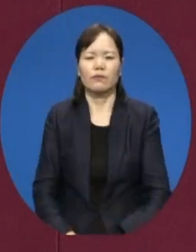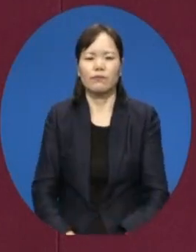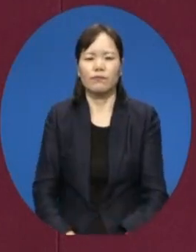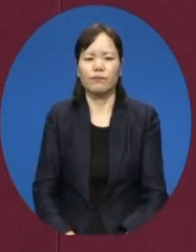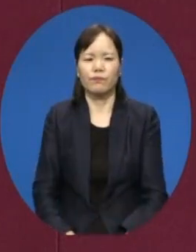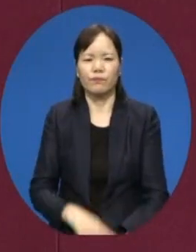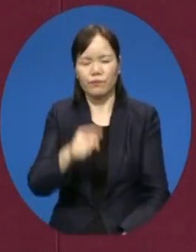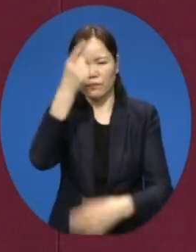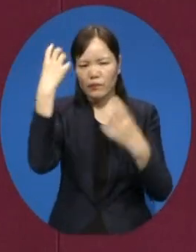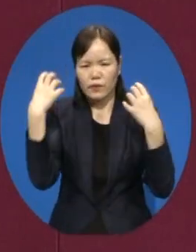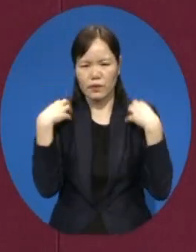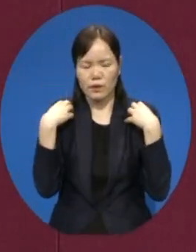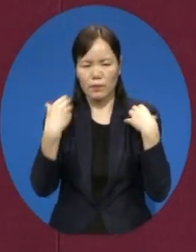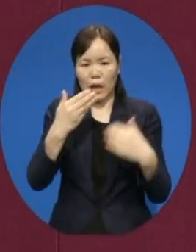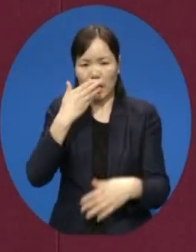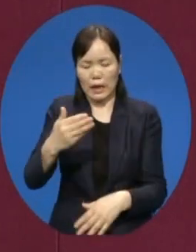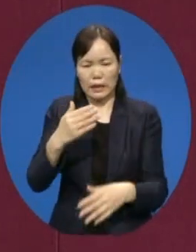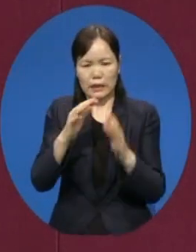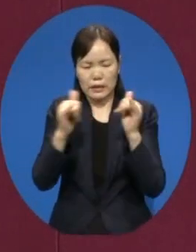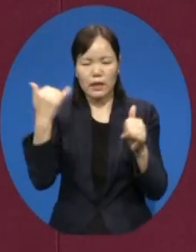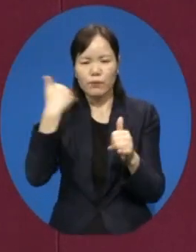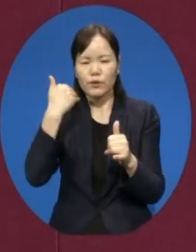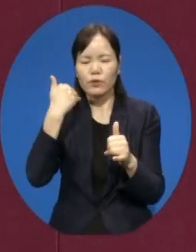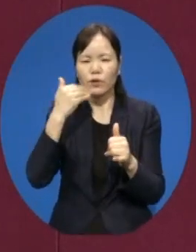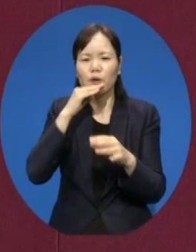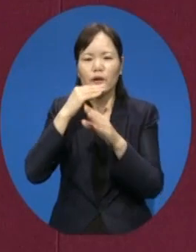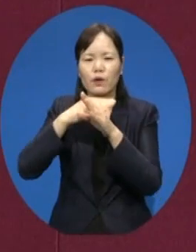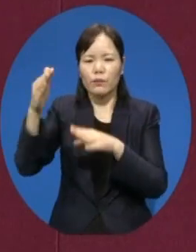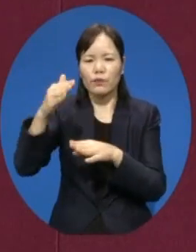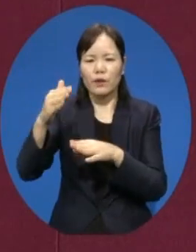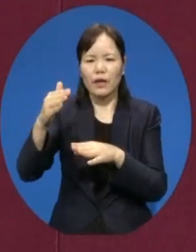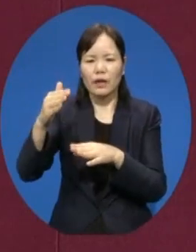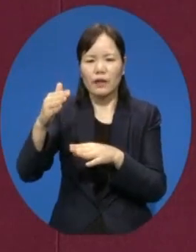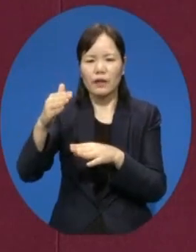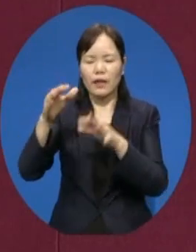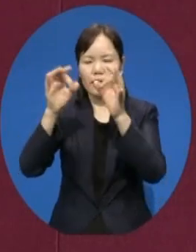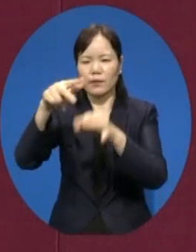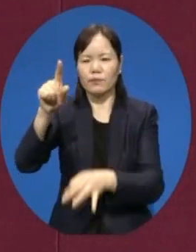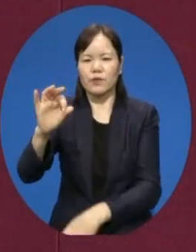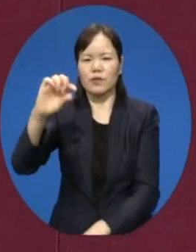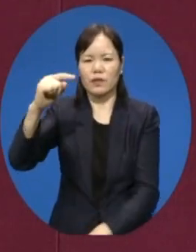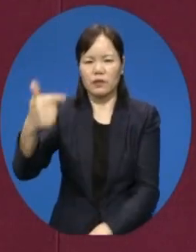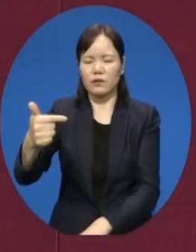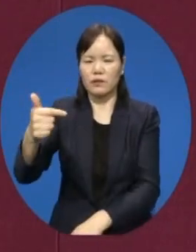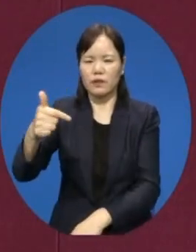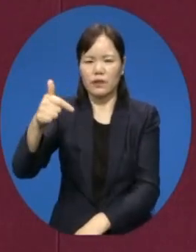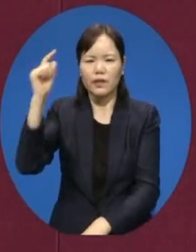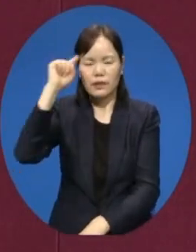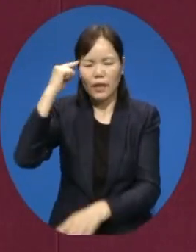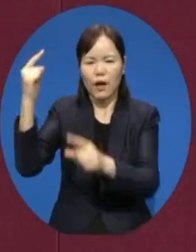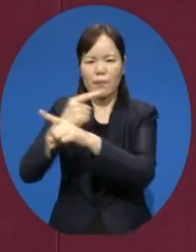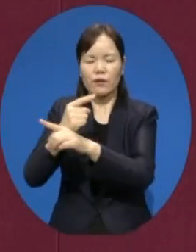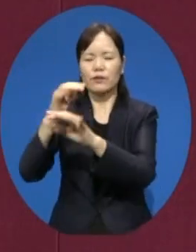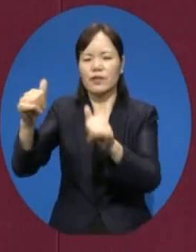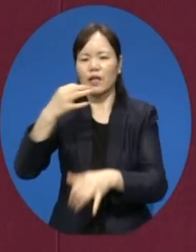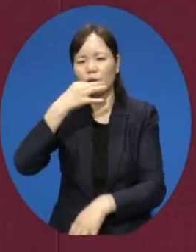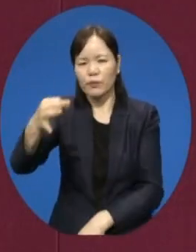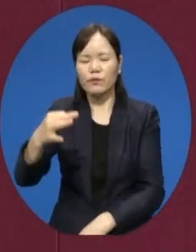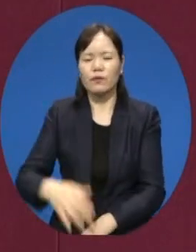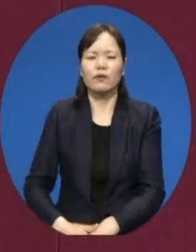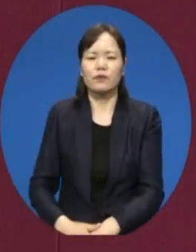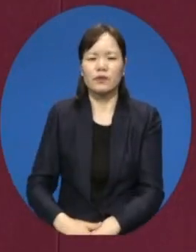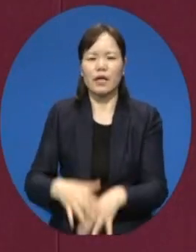이 정권 유력인사 북한이 김정은을 개몽군주라고 그랬습니다. 문재인 대통령 타임즈 인터뷰에서